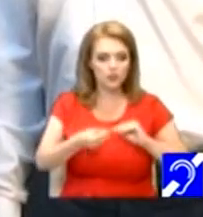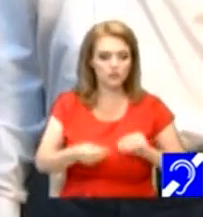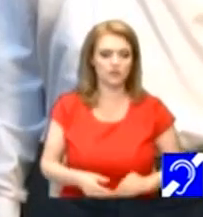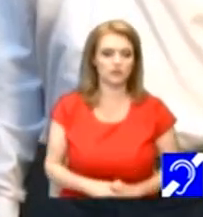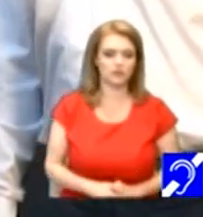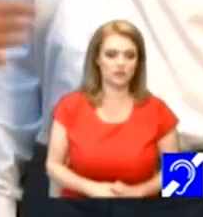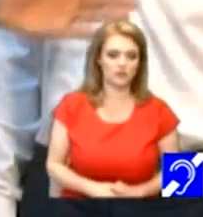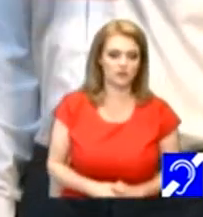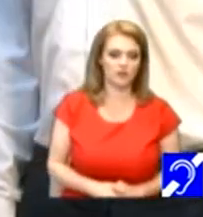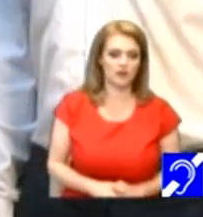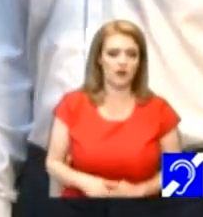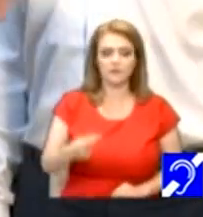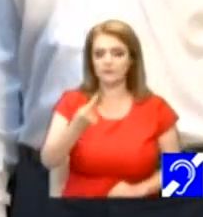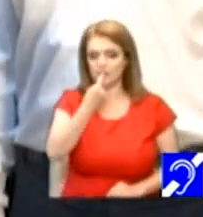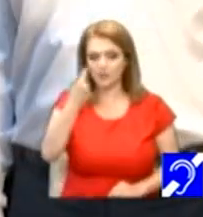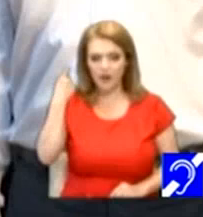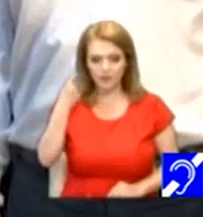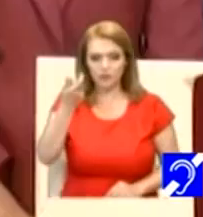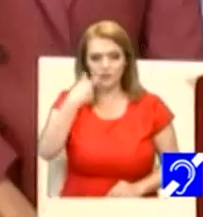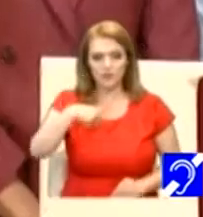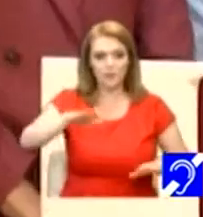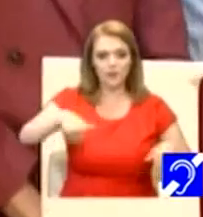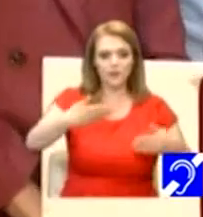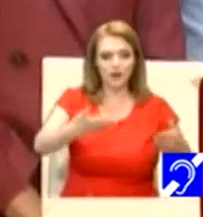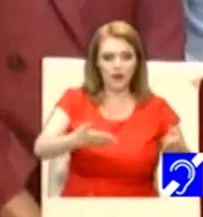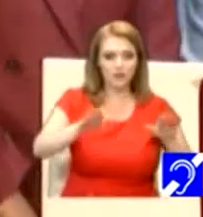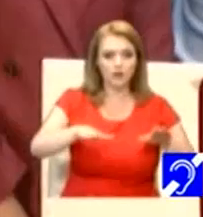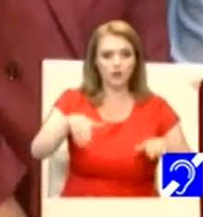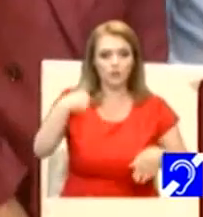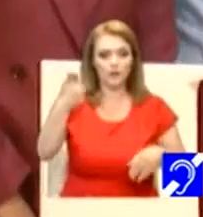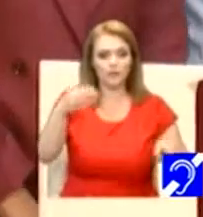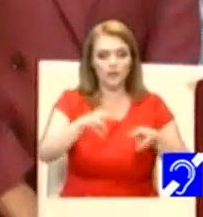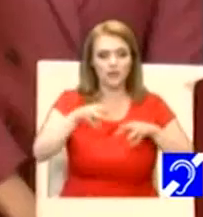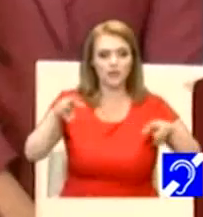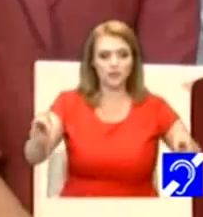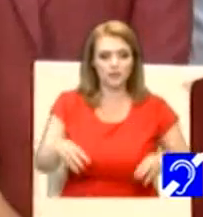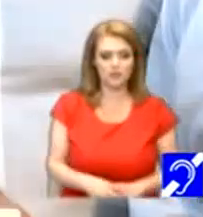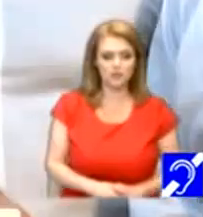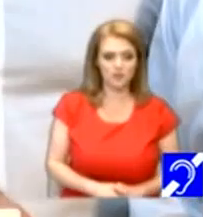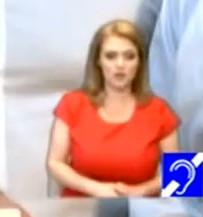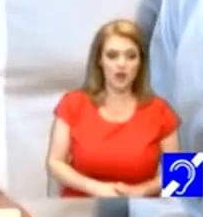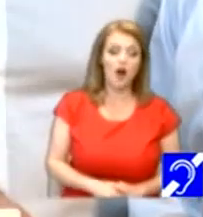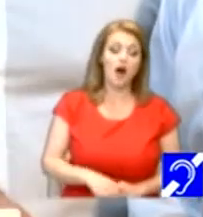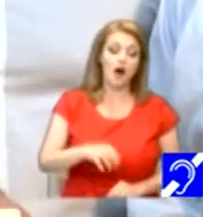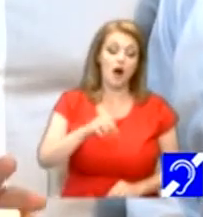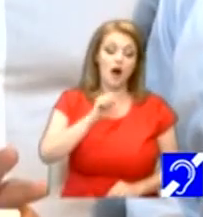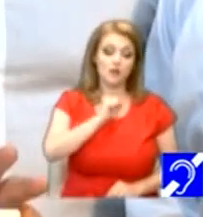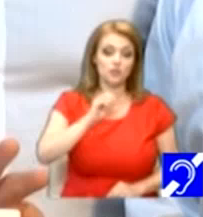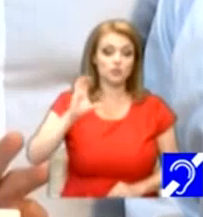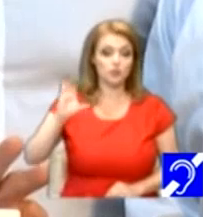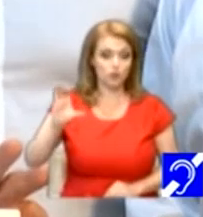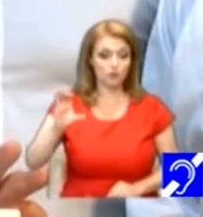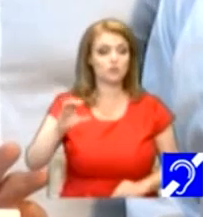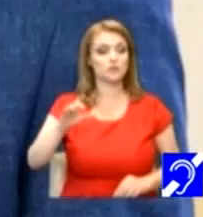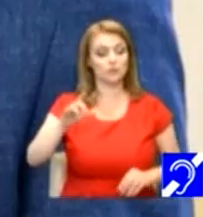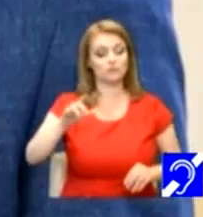se autopropunea premier. În schimb, vicepreședintele platformei DA, Alexandru Slusar, a transmis un mesaj emoționant în care a mulțumit soției